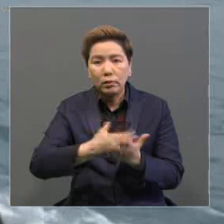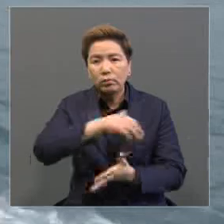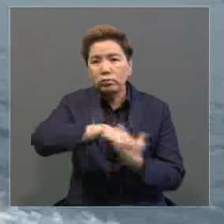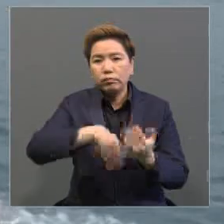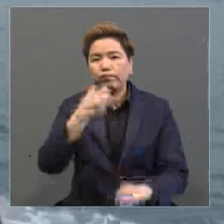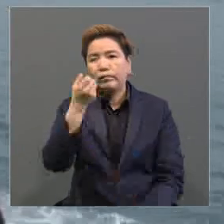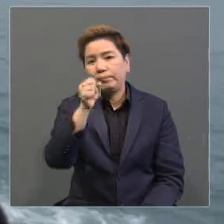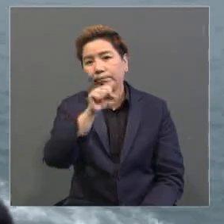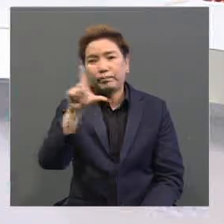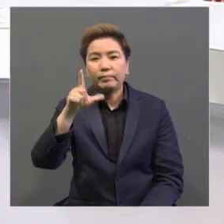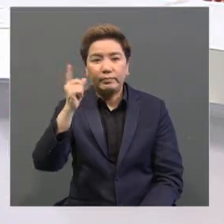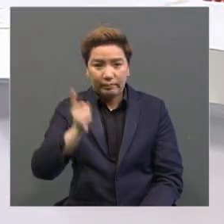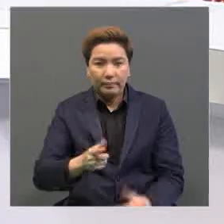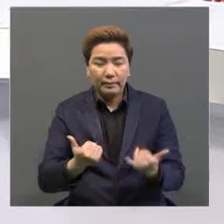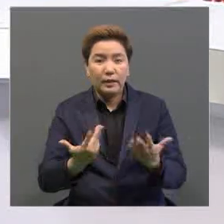10ล้านบาทแล้วนะครับเอาล่ะครับ